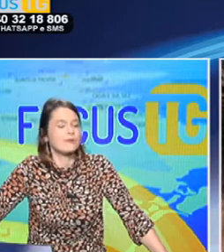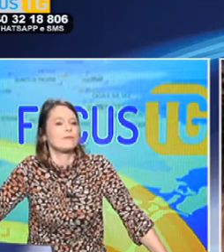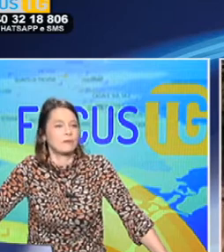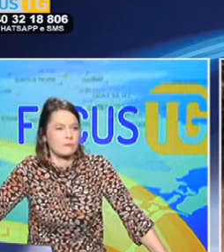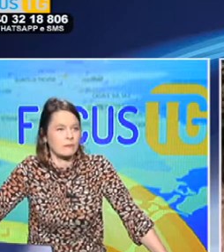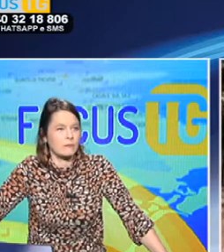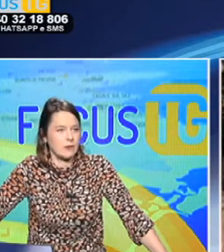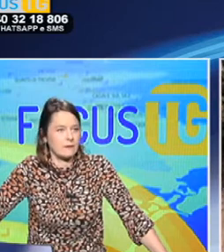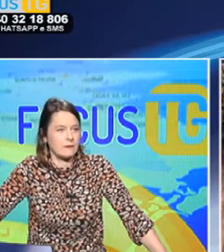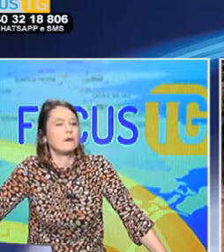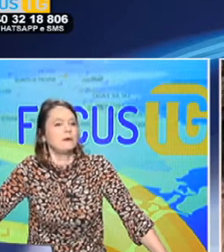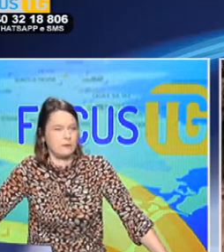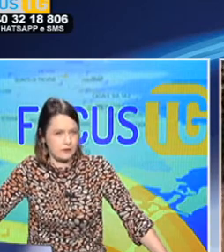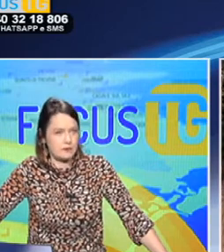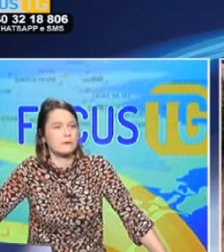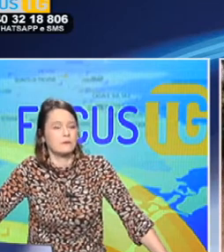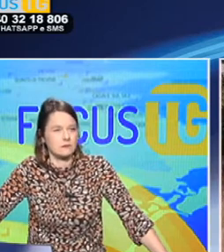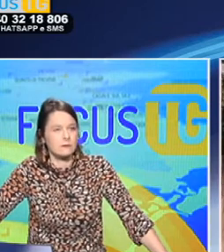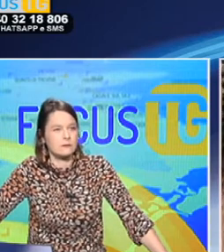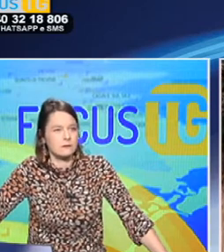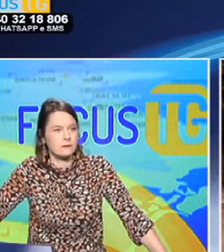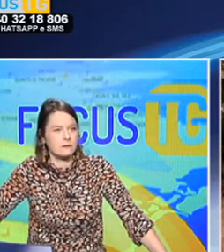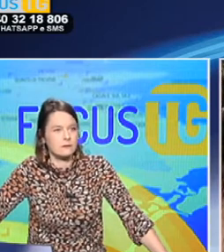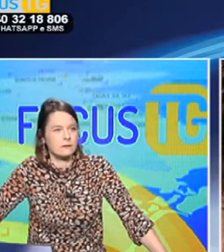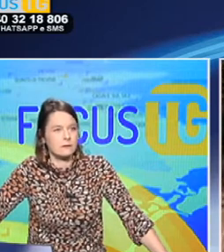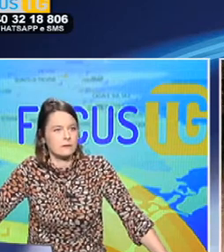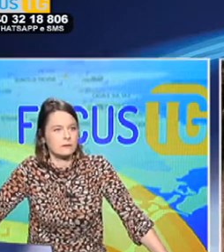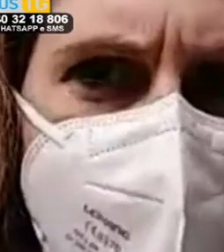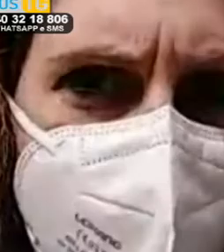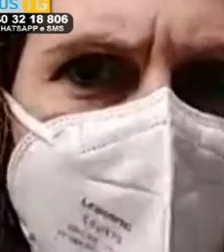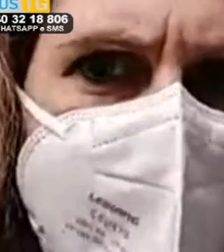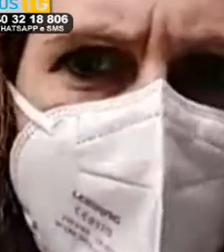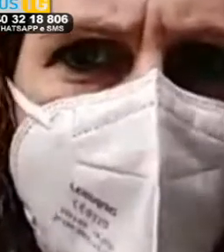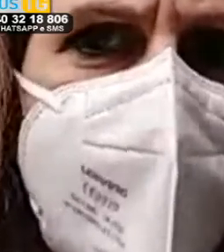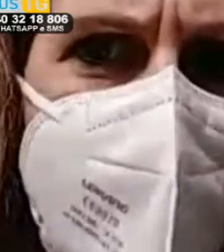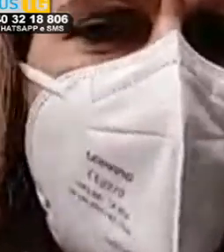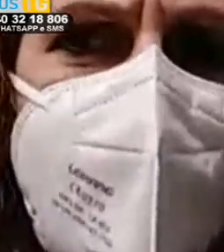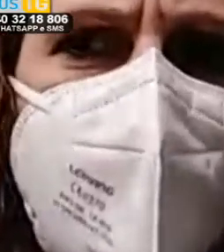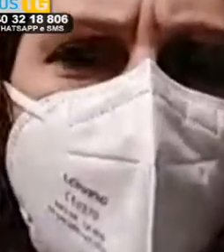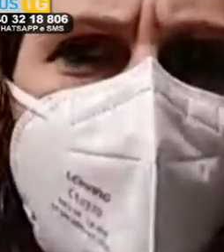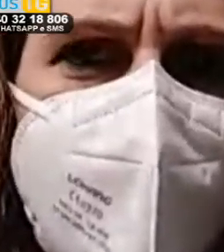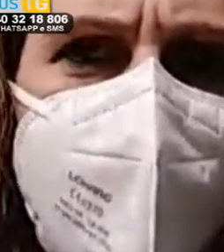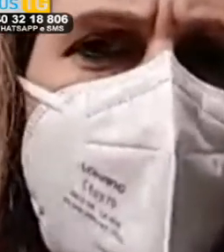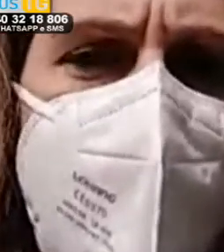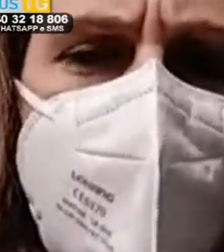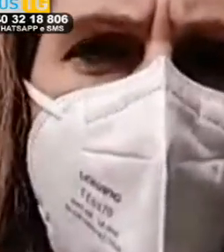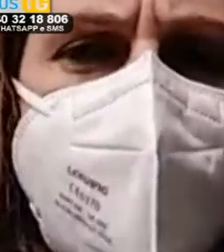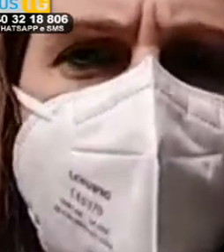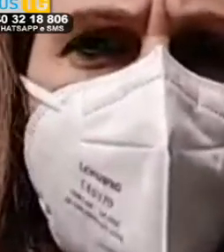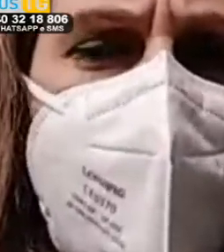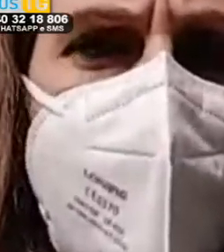Padova un riscontro si chiama Io Apro, sì. Quindi alcuni ristoratori ma